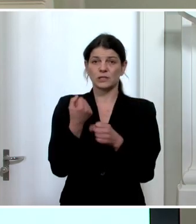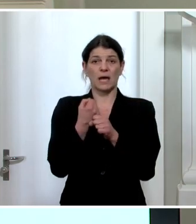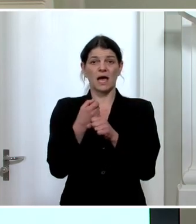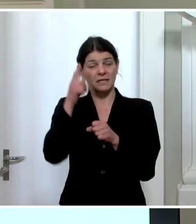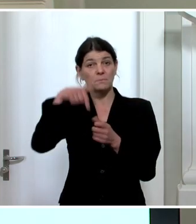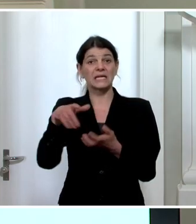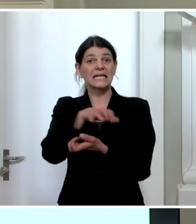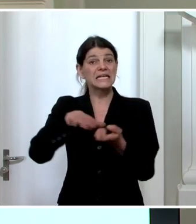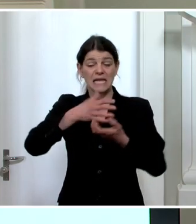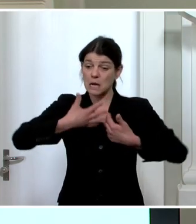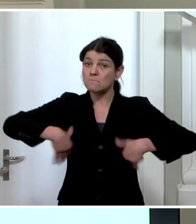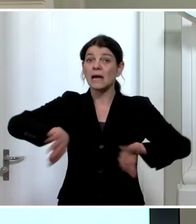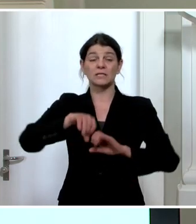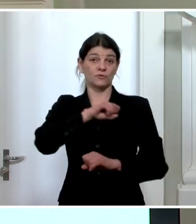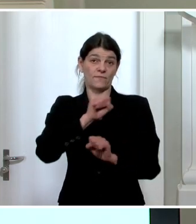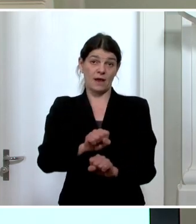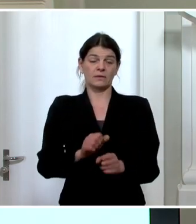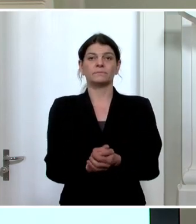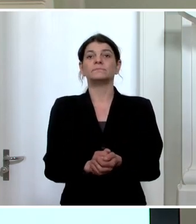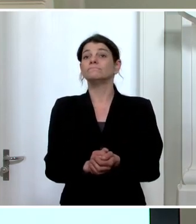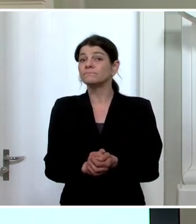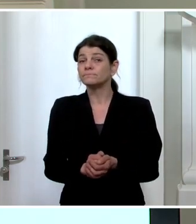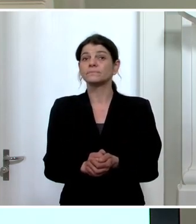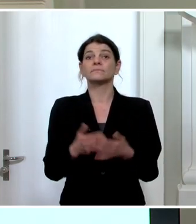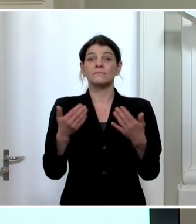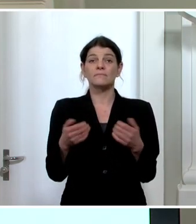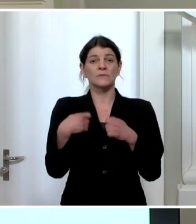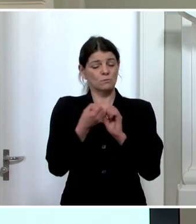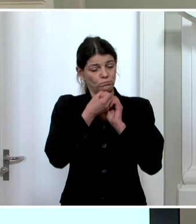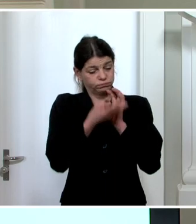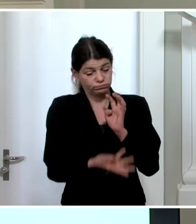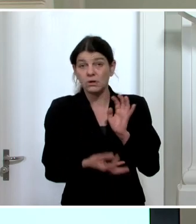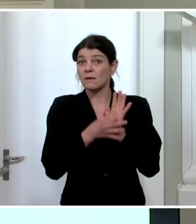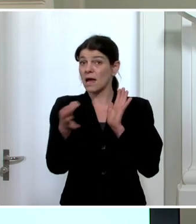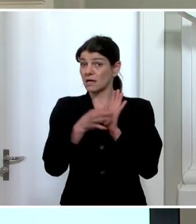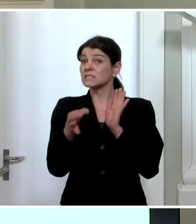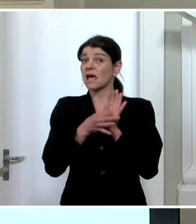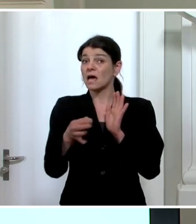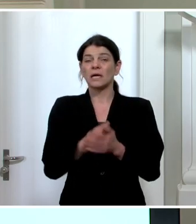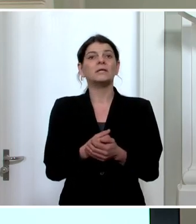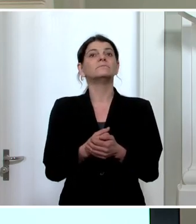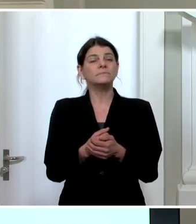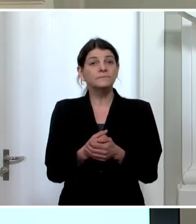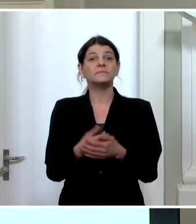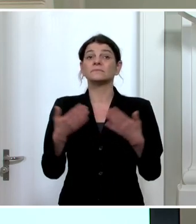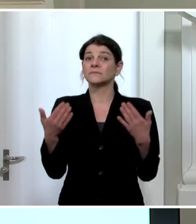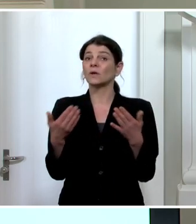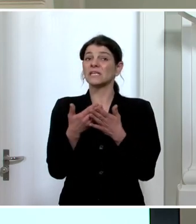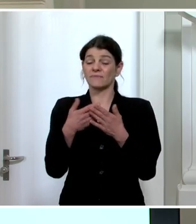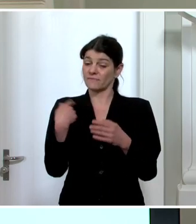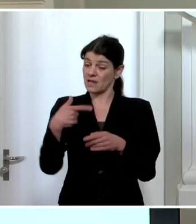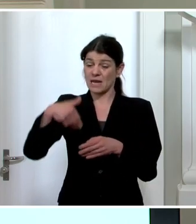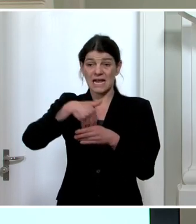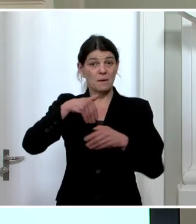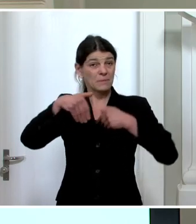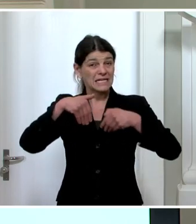Krise gemeinsam bewältigen zu können. Anhand einer Vielzahl von Maßnahmen arbeiten wir im